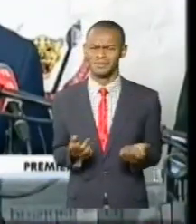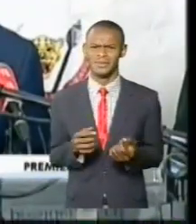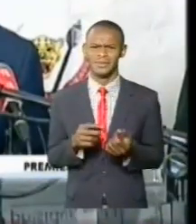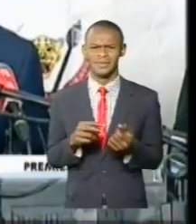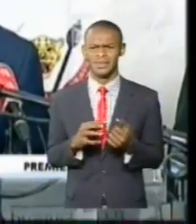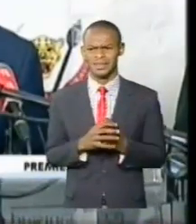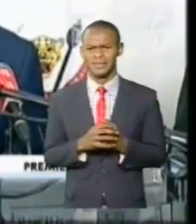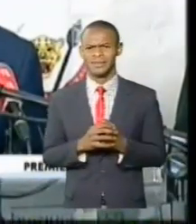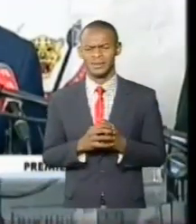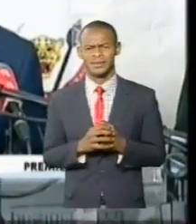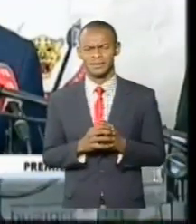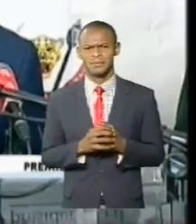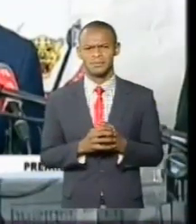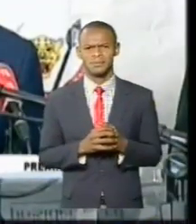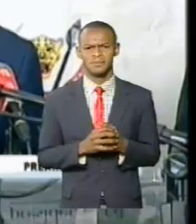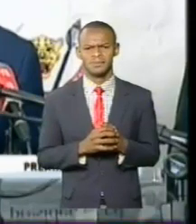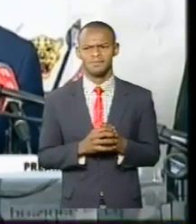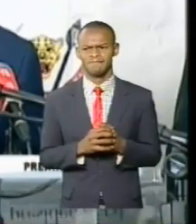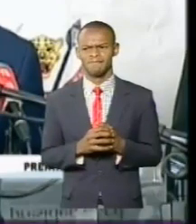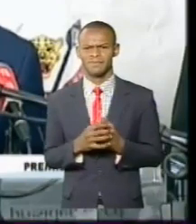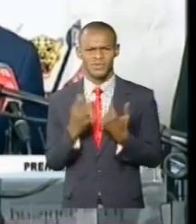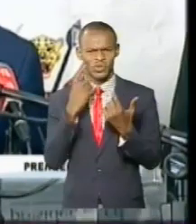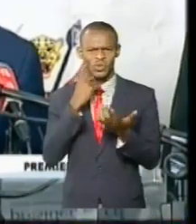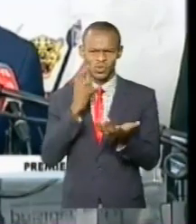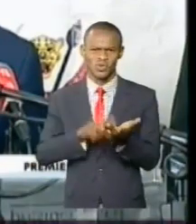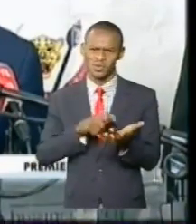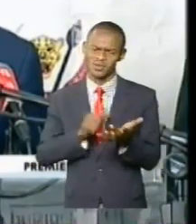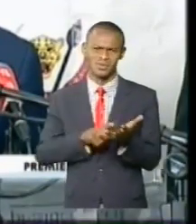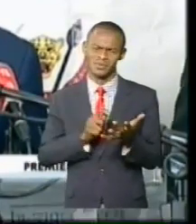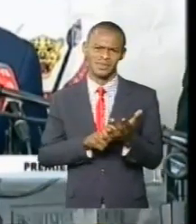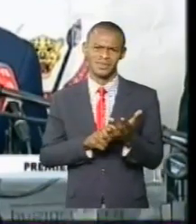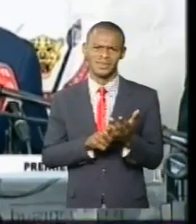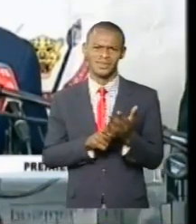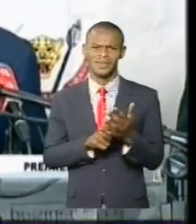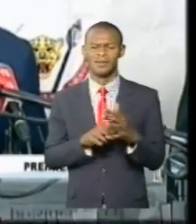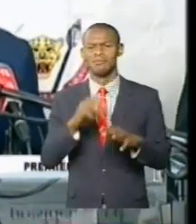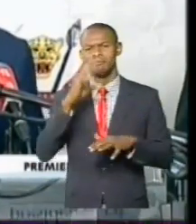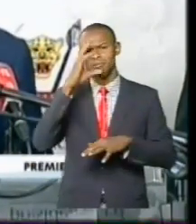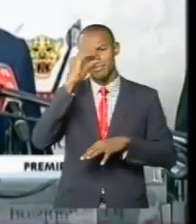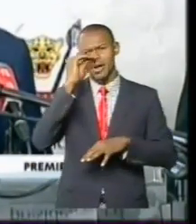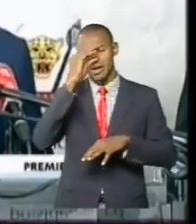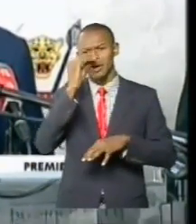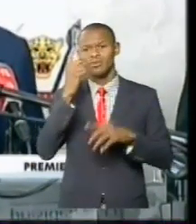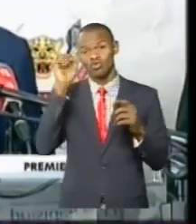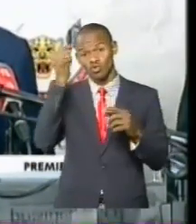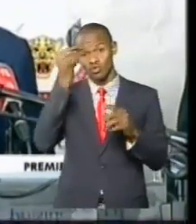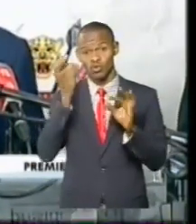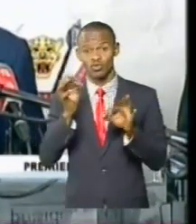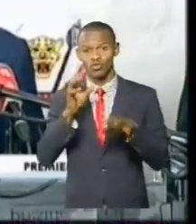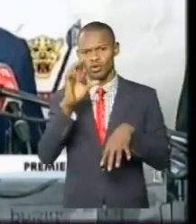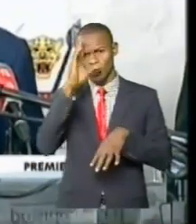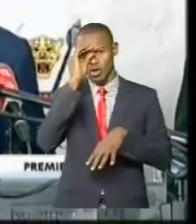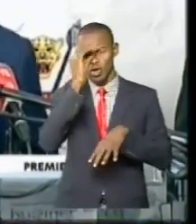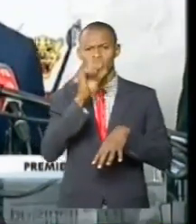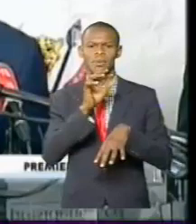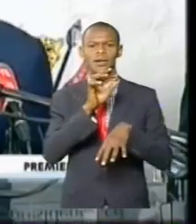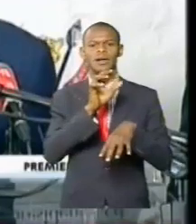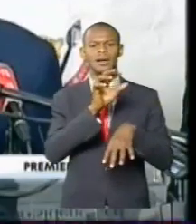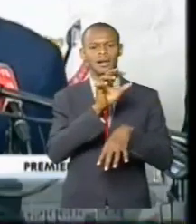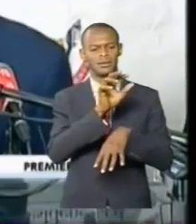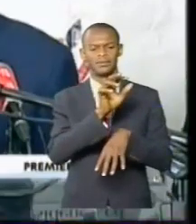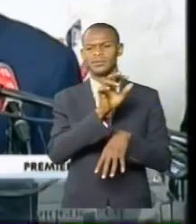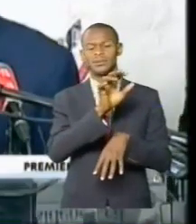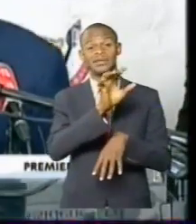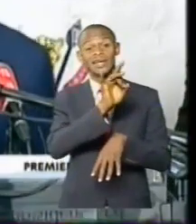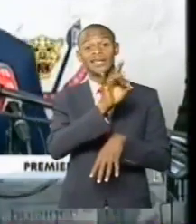les hommes ont eu 86%, 83% de postes,